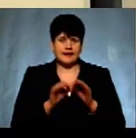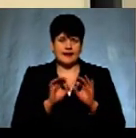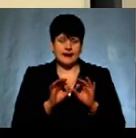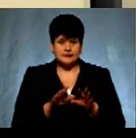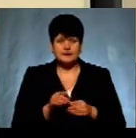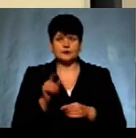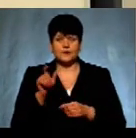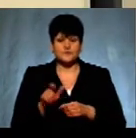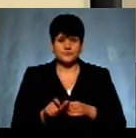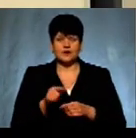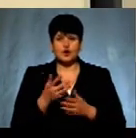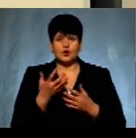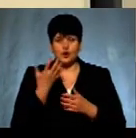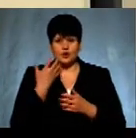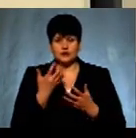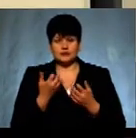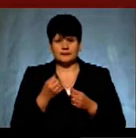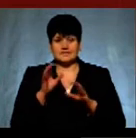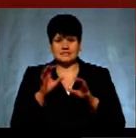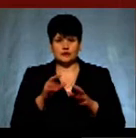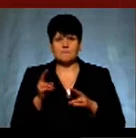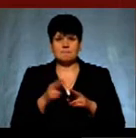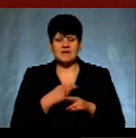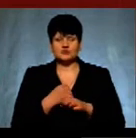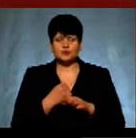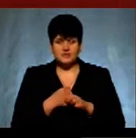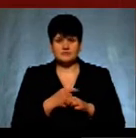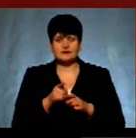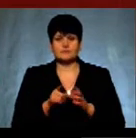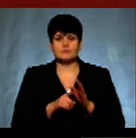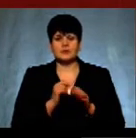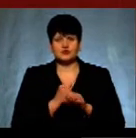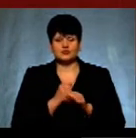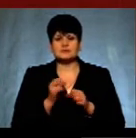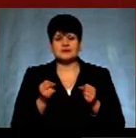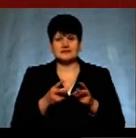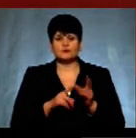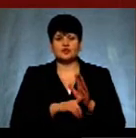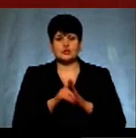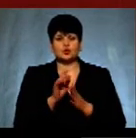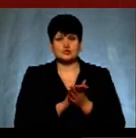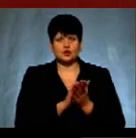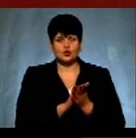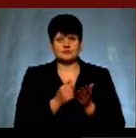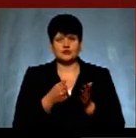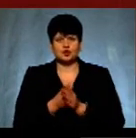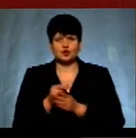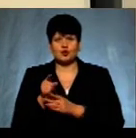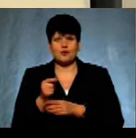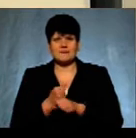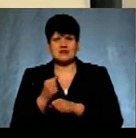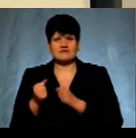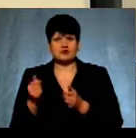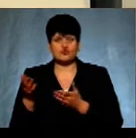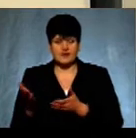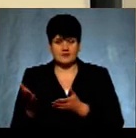безробітного, значить, з ним буде працювати фахівець вже від початку знайомства з ним аж до його працевлаштування.